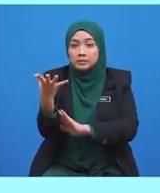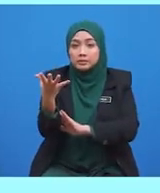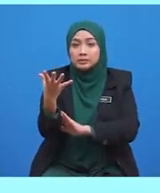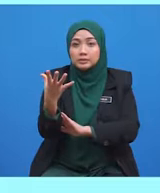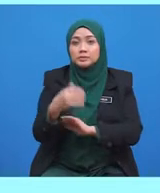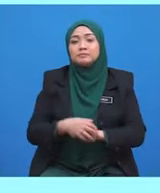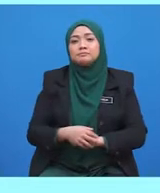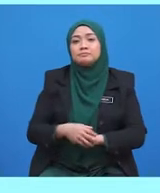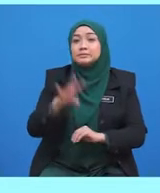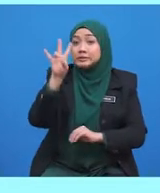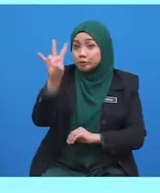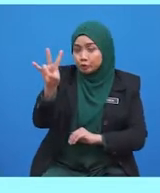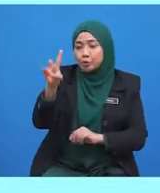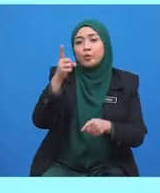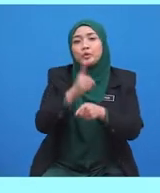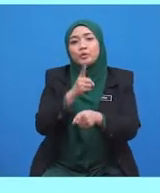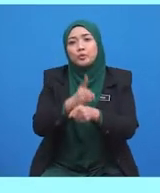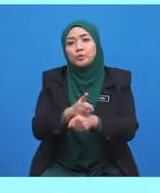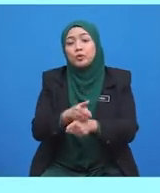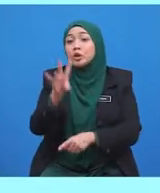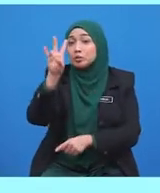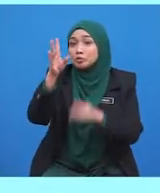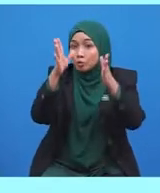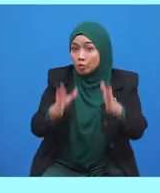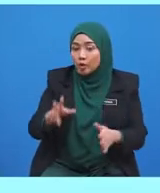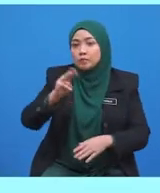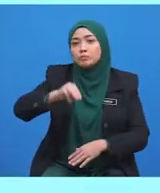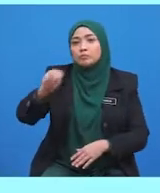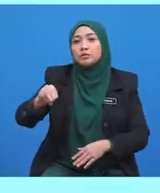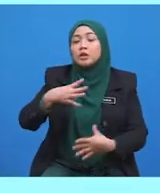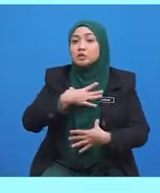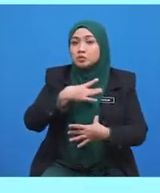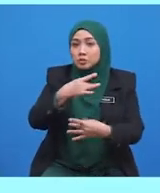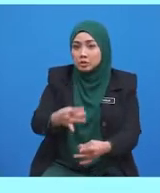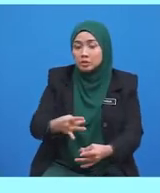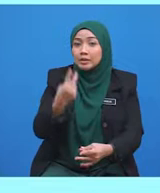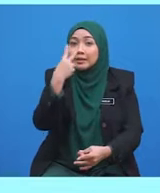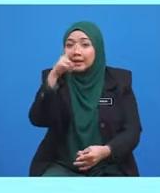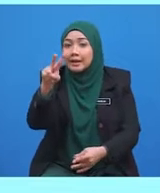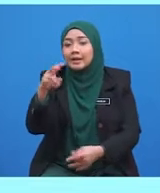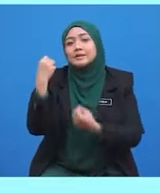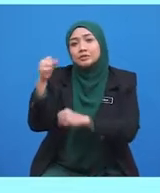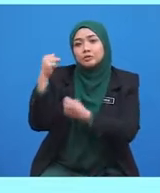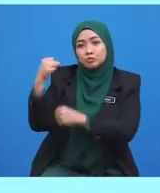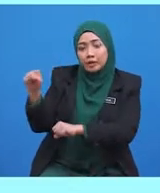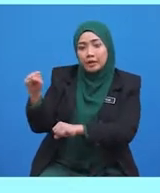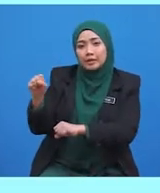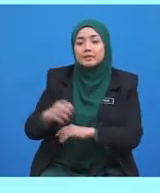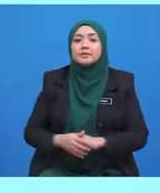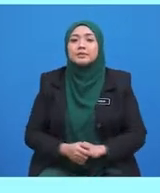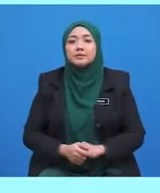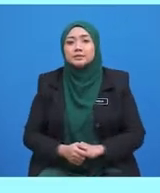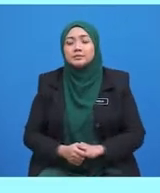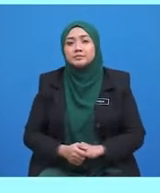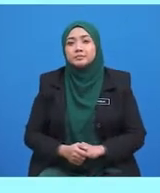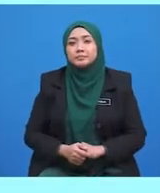5 dan 2. 7! Betul! 7 orang murid suka tonton sukan. Tahniah!